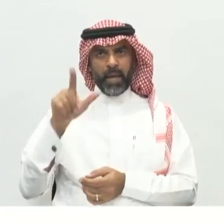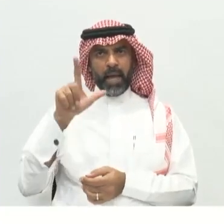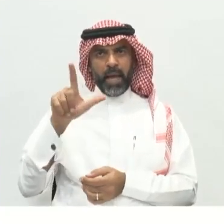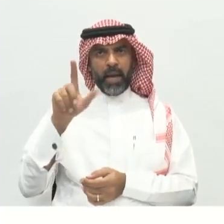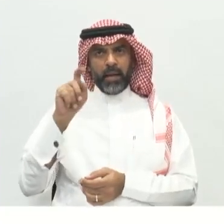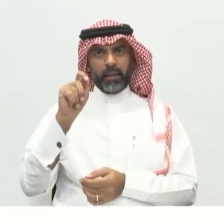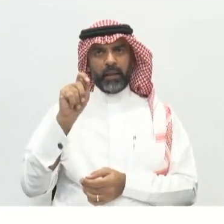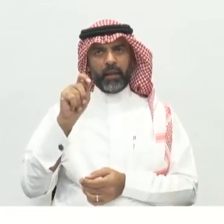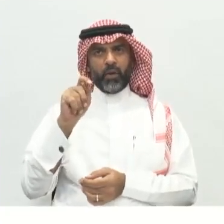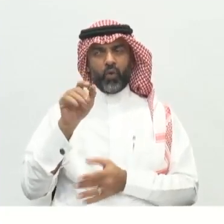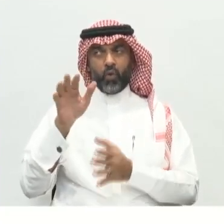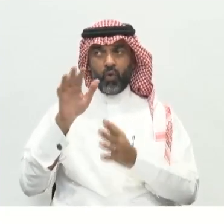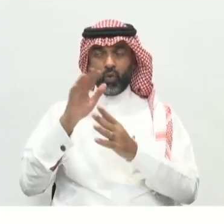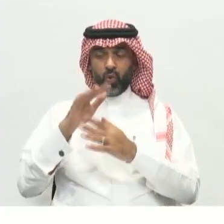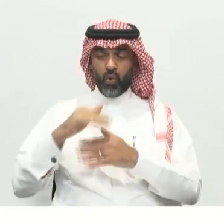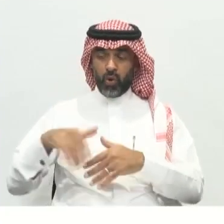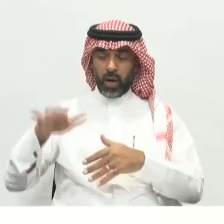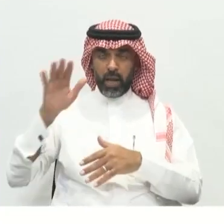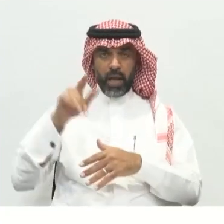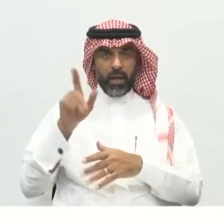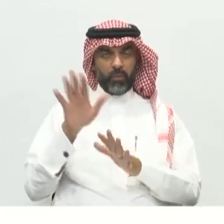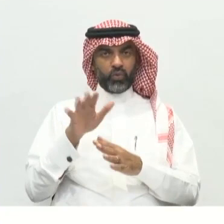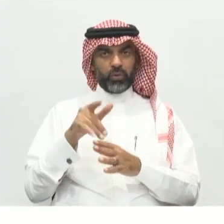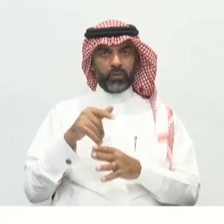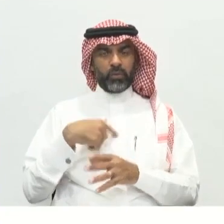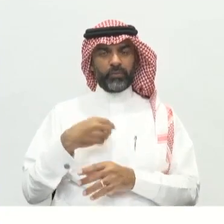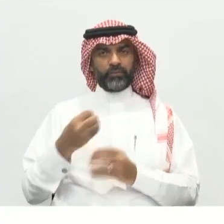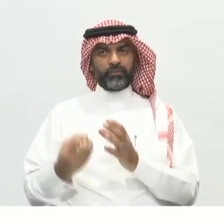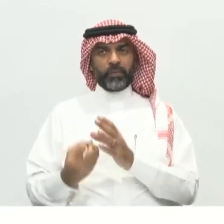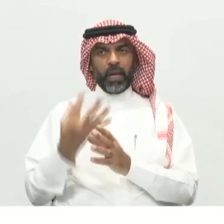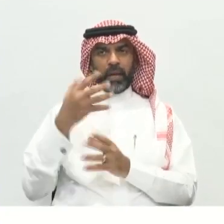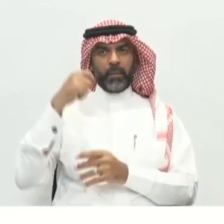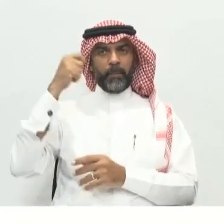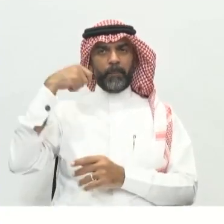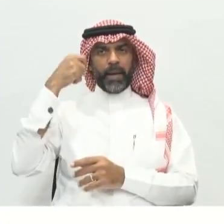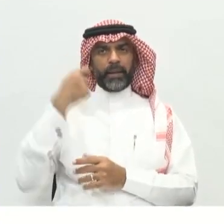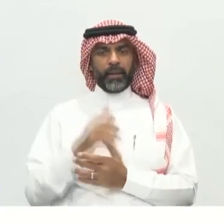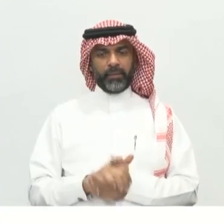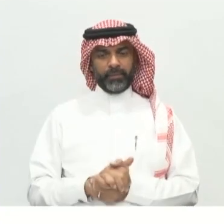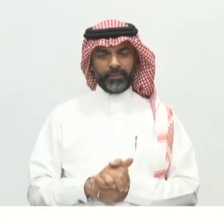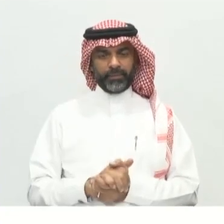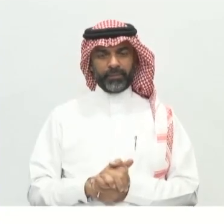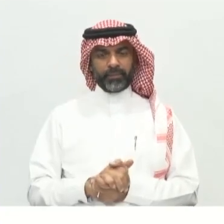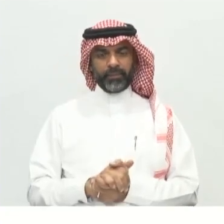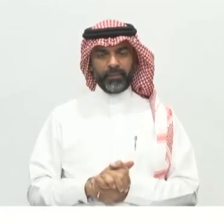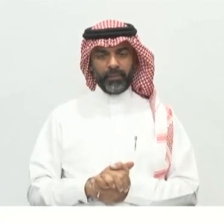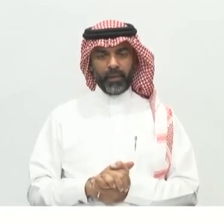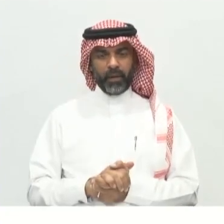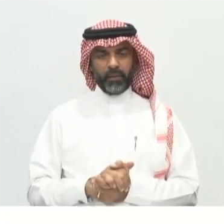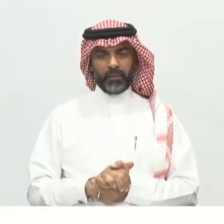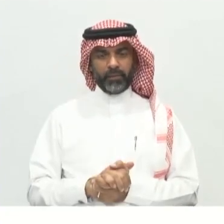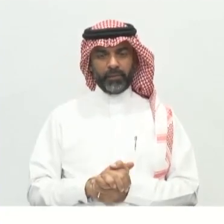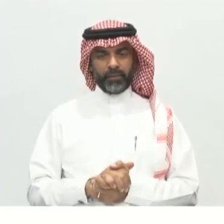جميع الدوال المستخدمه من هذه المكتبه بي ال تي ستقوم بعرض مقطع مرئي نتذكر دائما هذه المكتبه